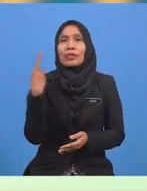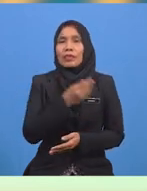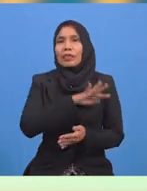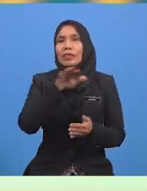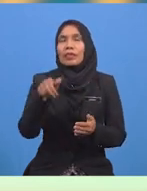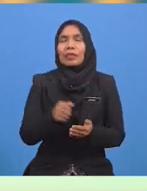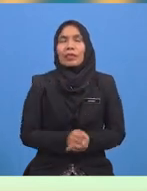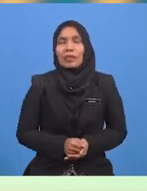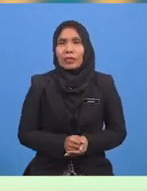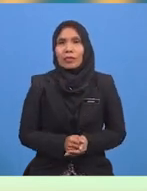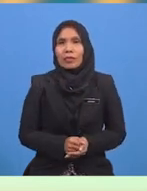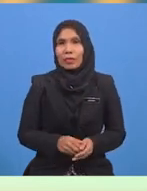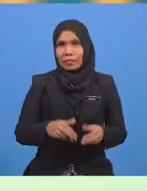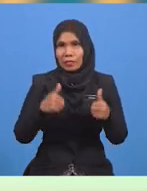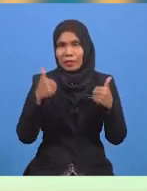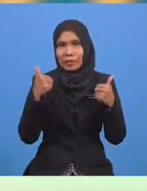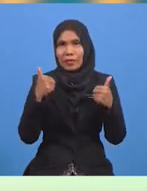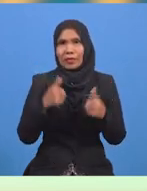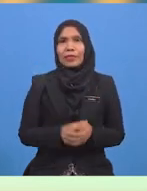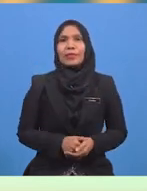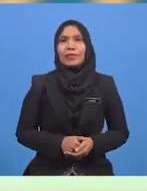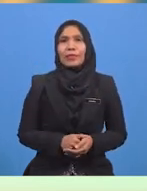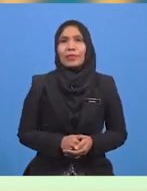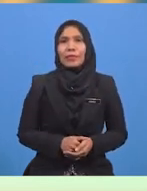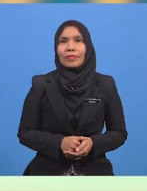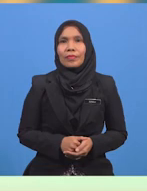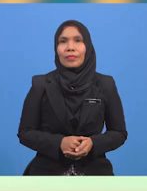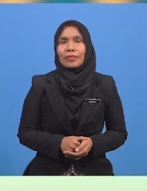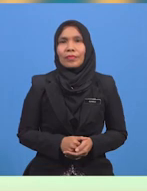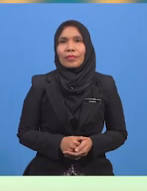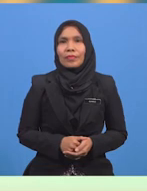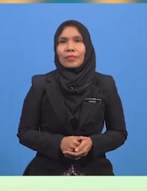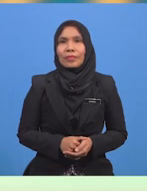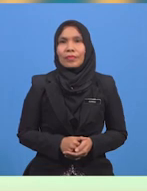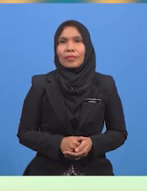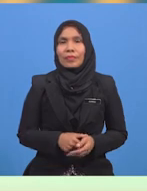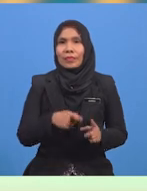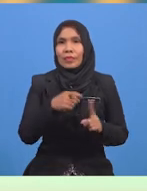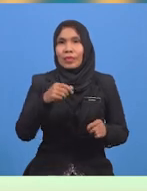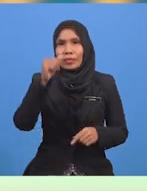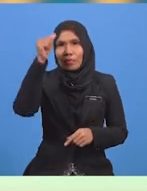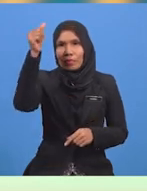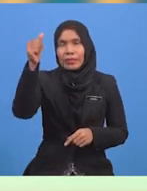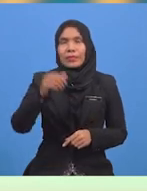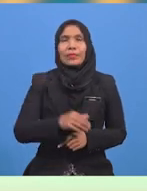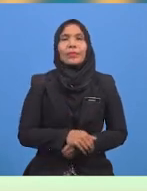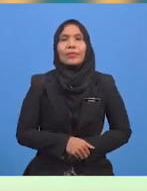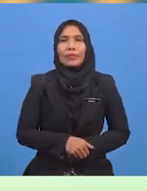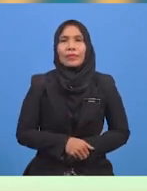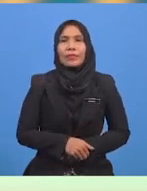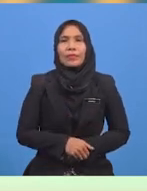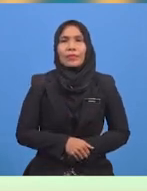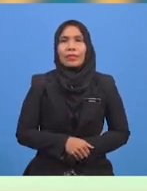beroleh nikmat kesihatan dan dilimpahi rahmat Allah SWT sentiasa.